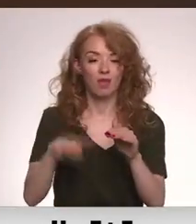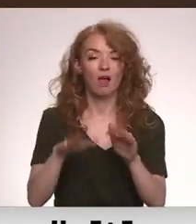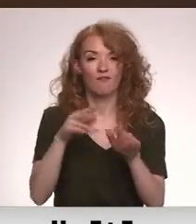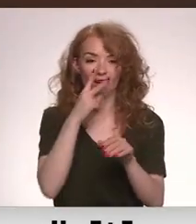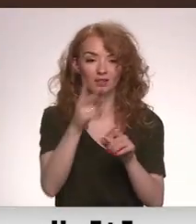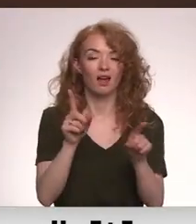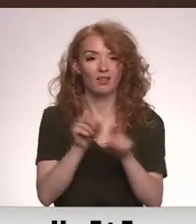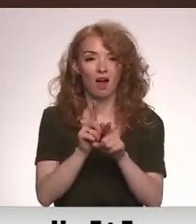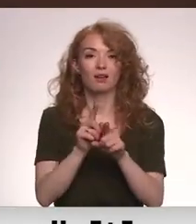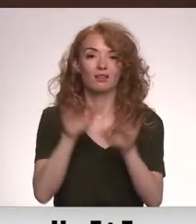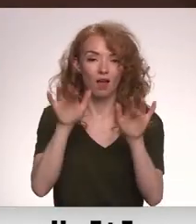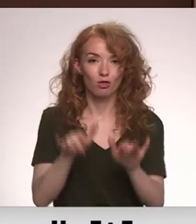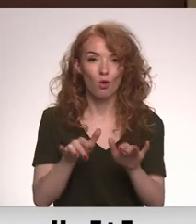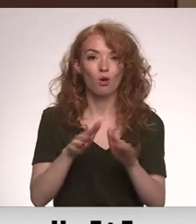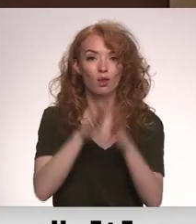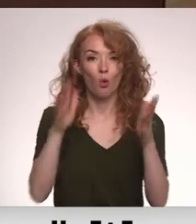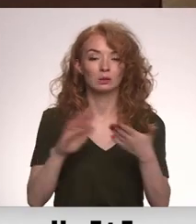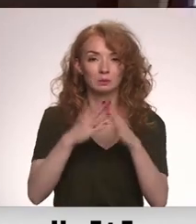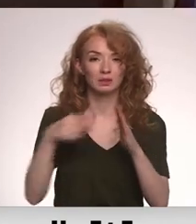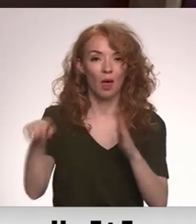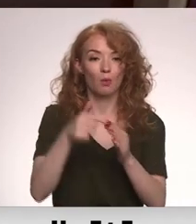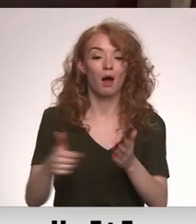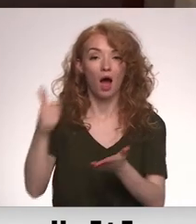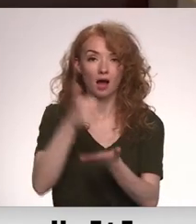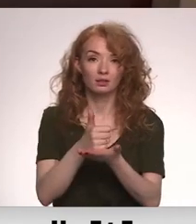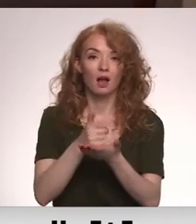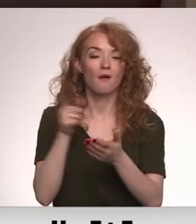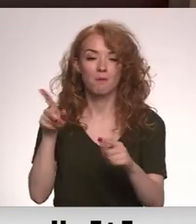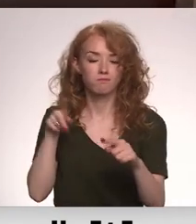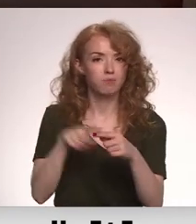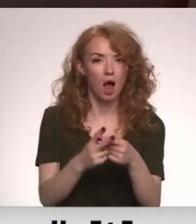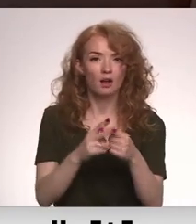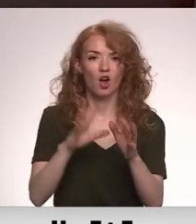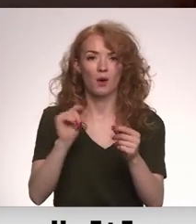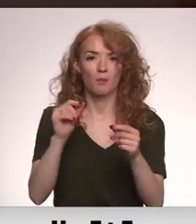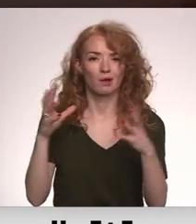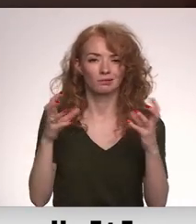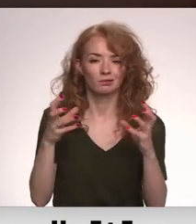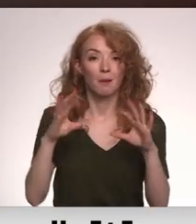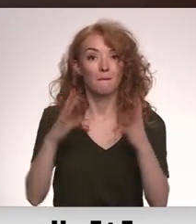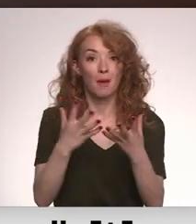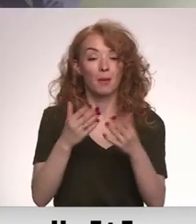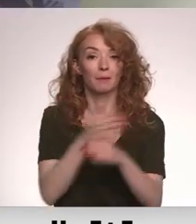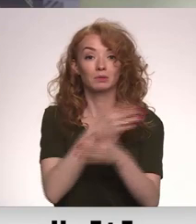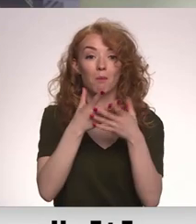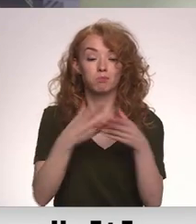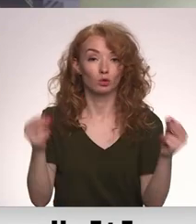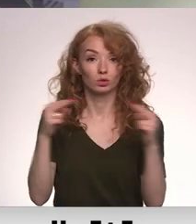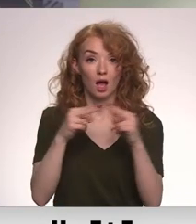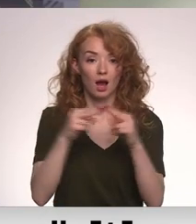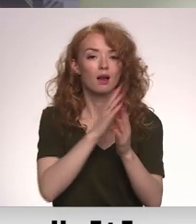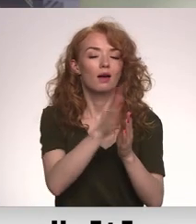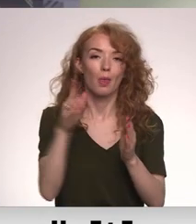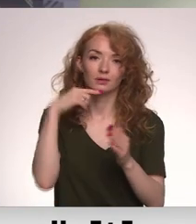datoru ekrāniem. Vairākas Ukrainas pilsētu pārstāvju uzrunas tiek pārtrauktas vai traucētas. Tomēr pirms pazūd sakari, katrs